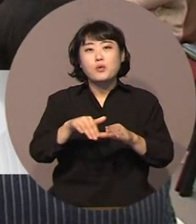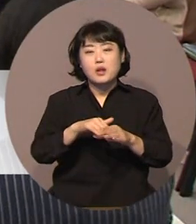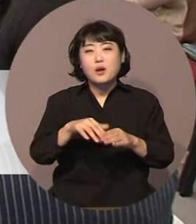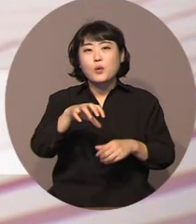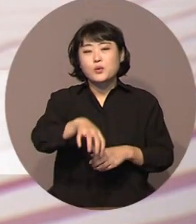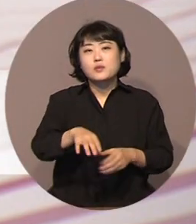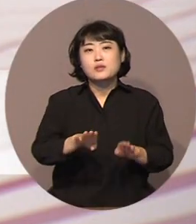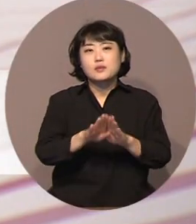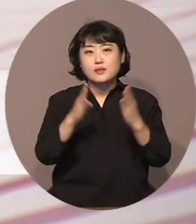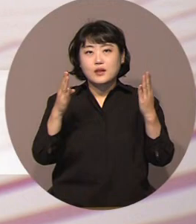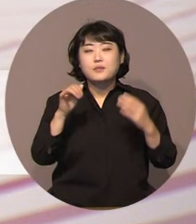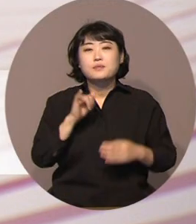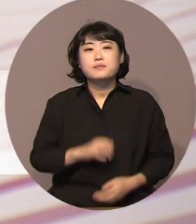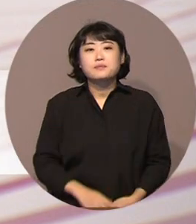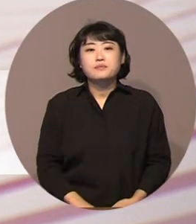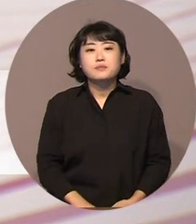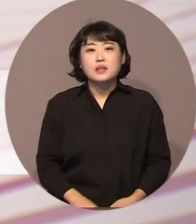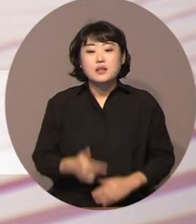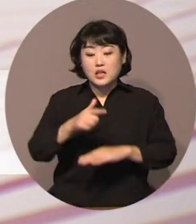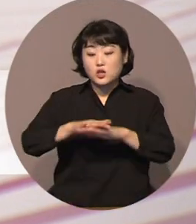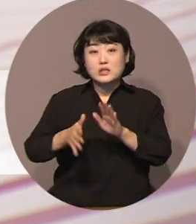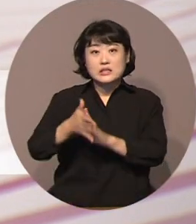대전시는 또